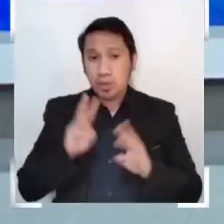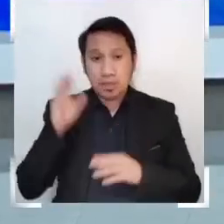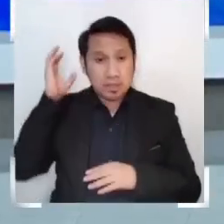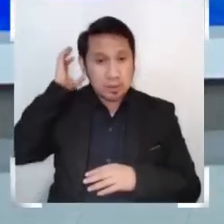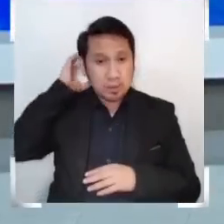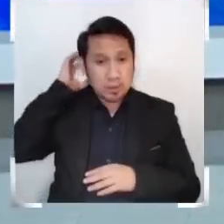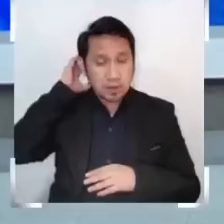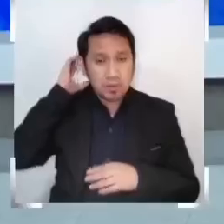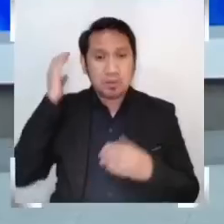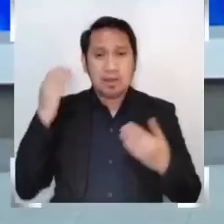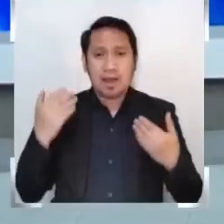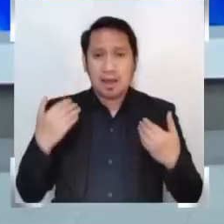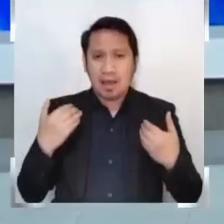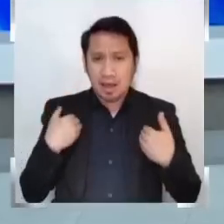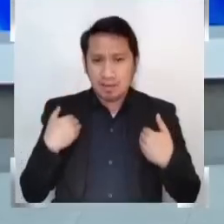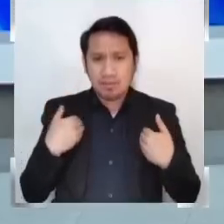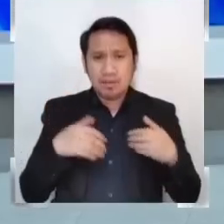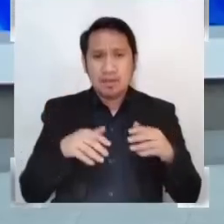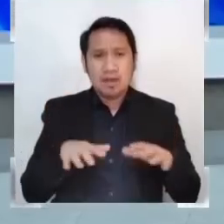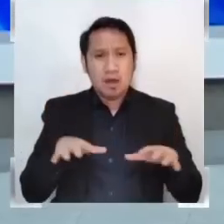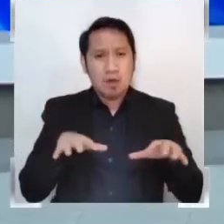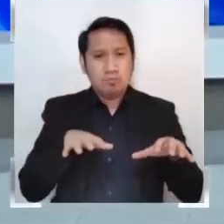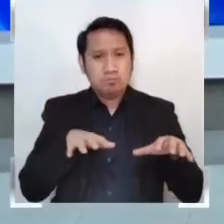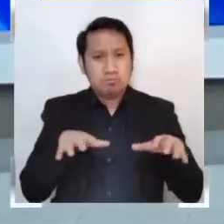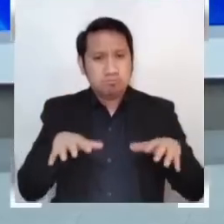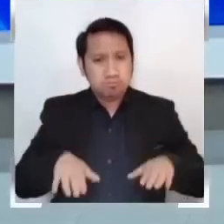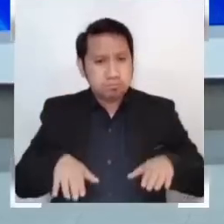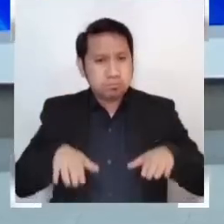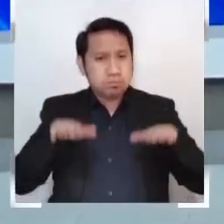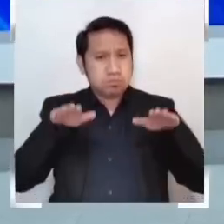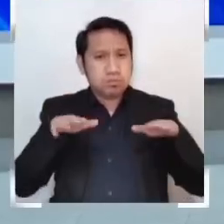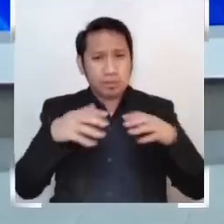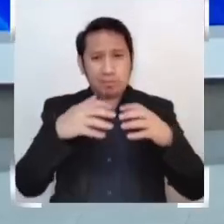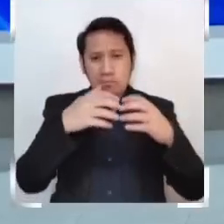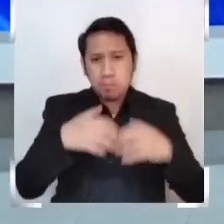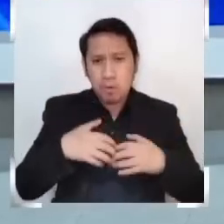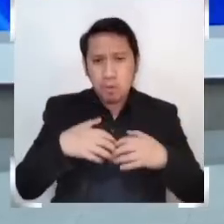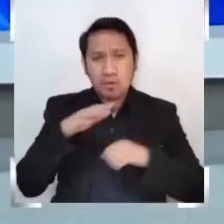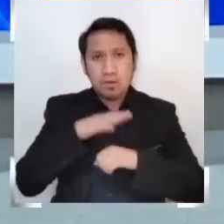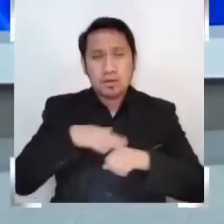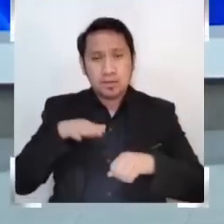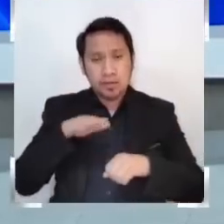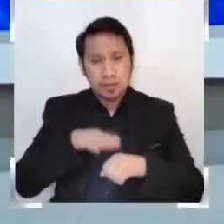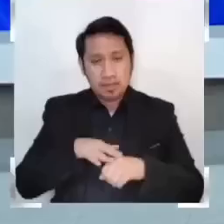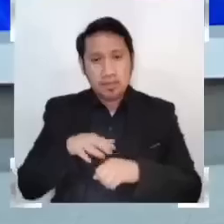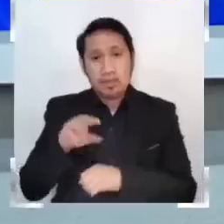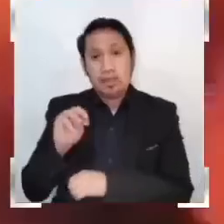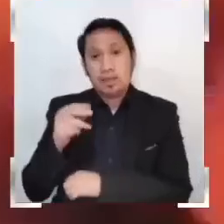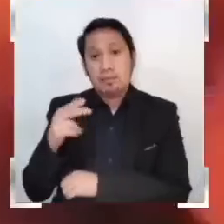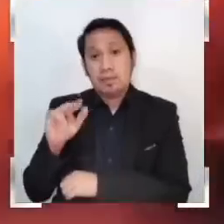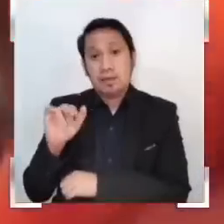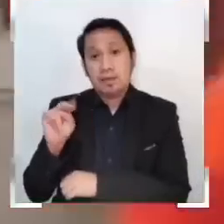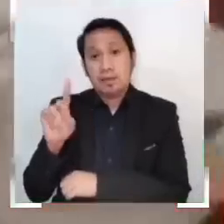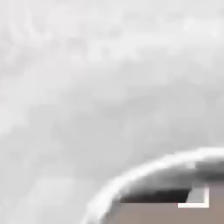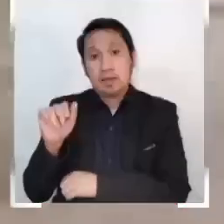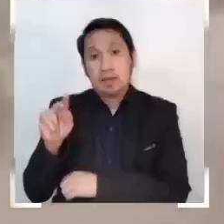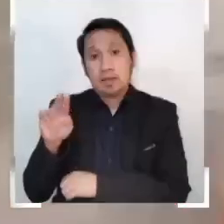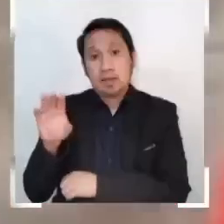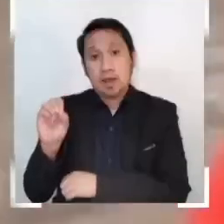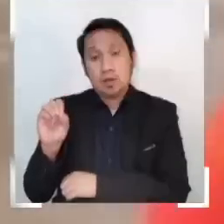baha at pagguho. Sa Maguindanao, 31 ang napaulat na nasawi. Ating saksihan.